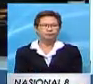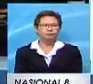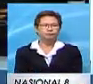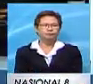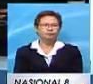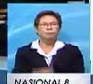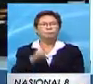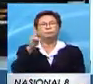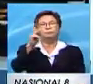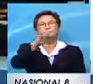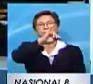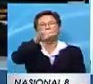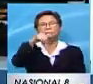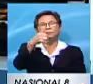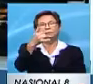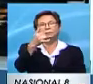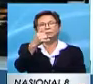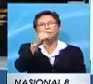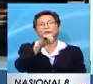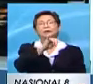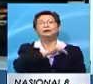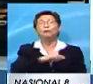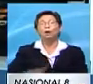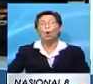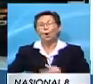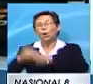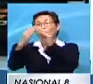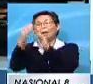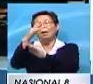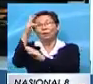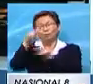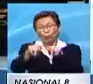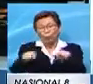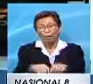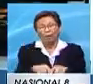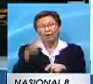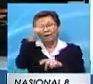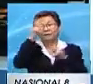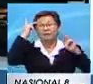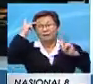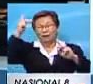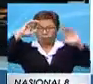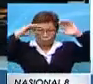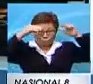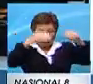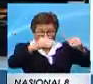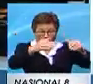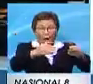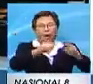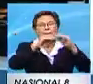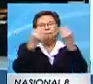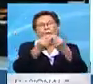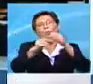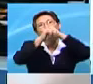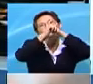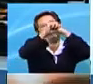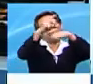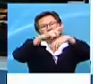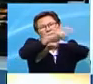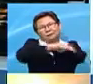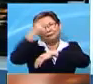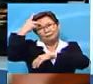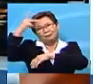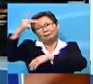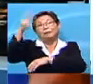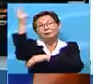Kementerian Kemajuan Luar Bandar dan Wilayah menggesa Kerajaan Negeri Kelantan untuk lebih prihatin permintaan masyarakat orang asli di negeri